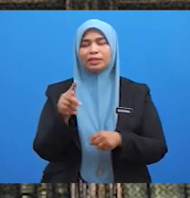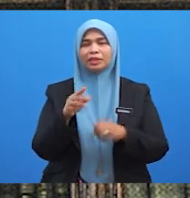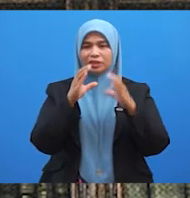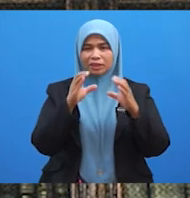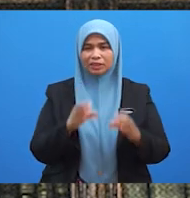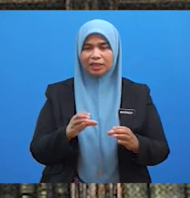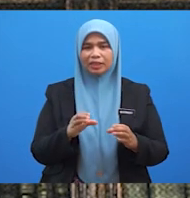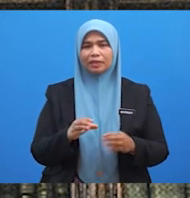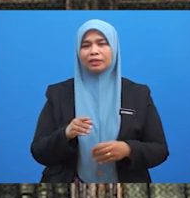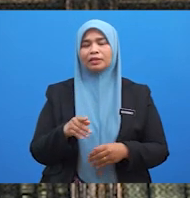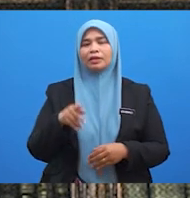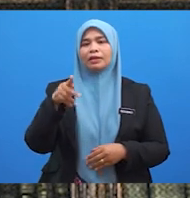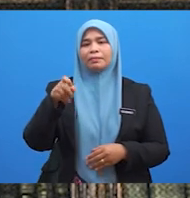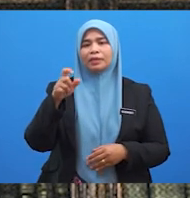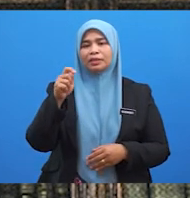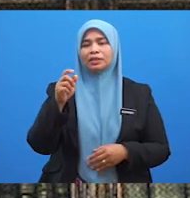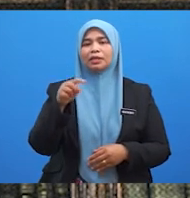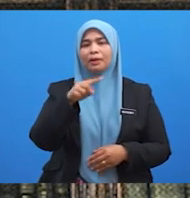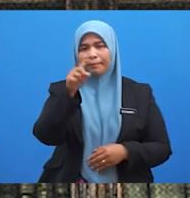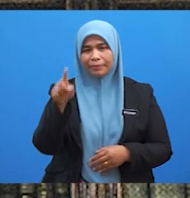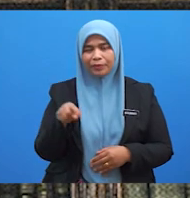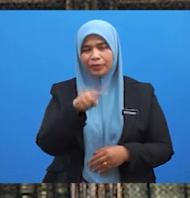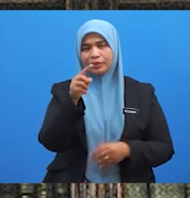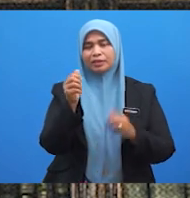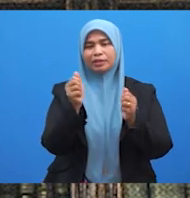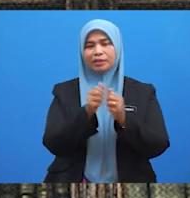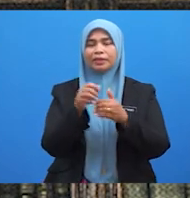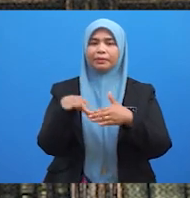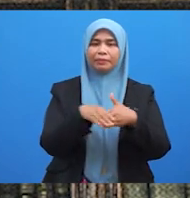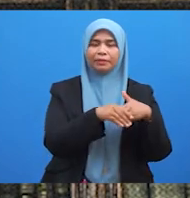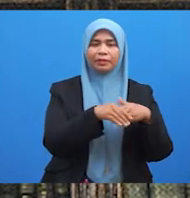cara peta bulatan dengan bimbingan guru.